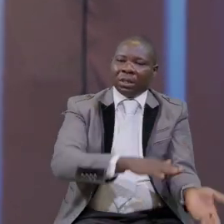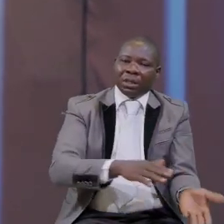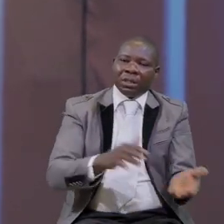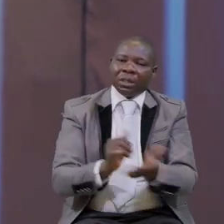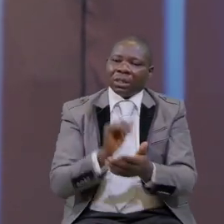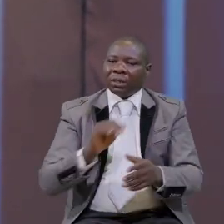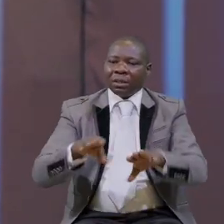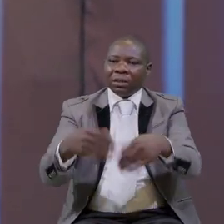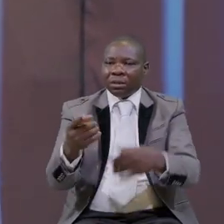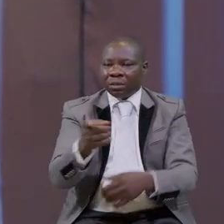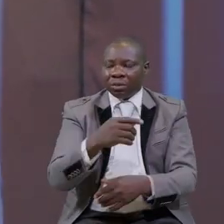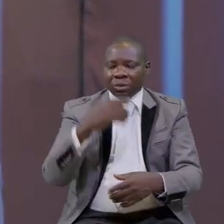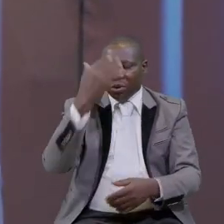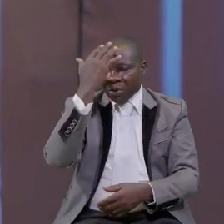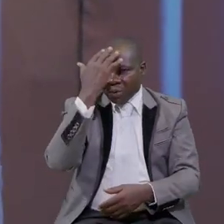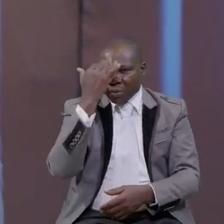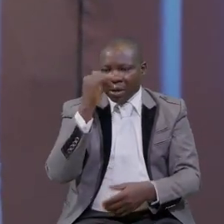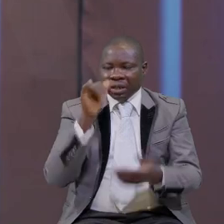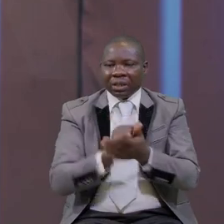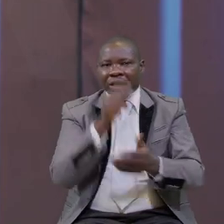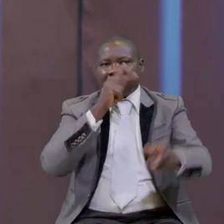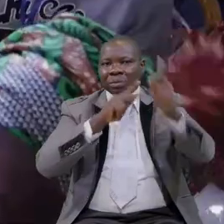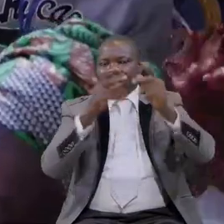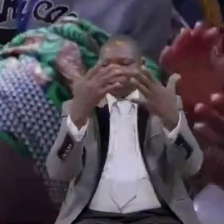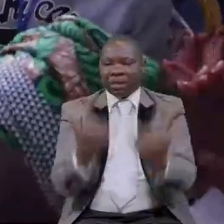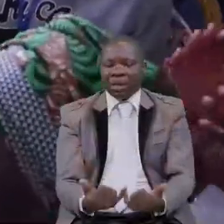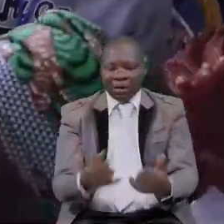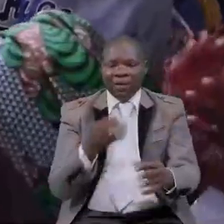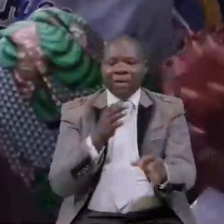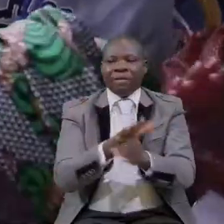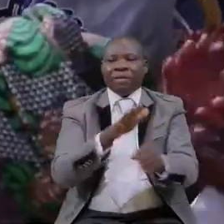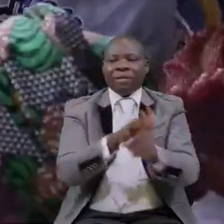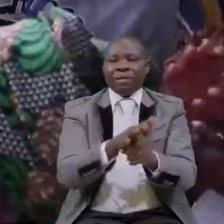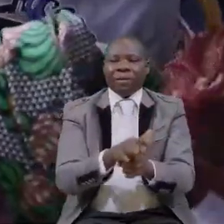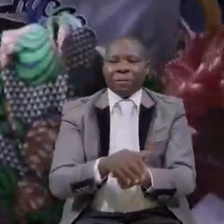ce miracle manquant a été accompli. 16.